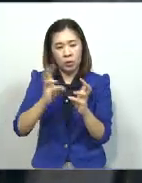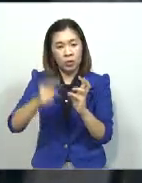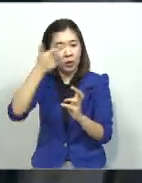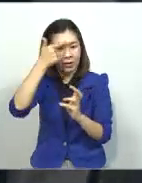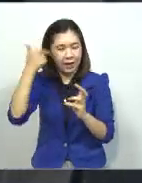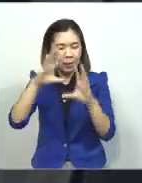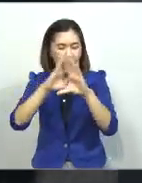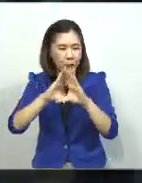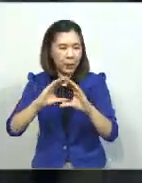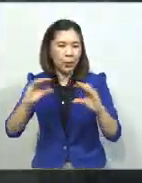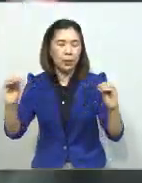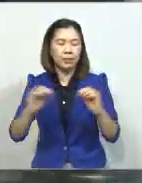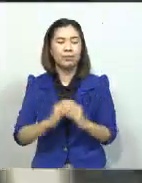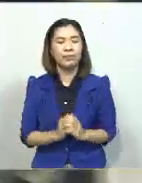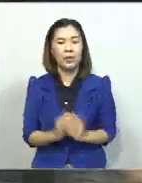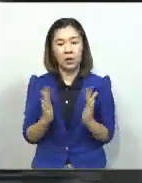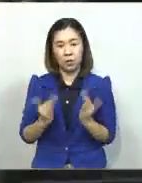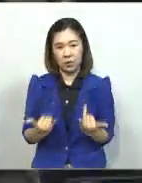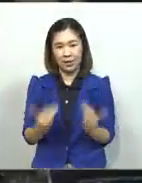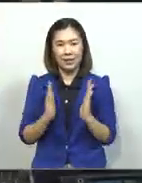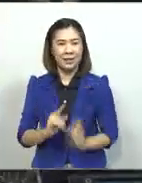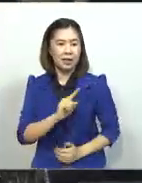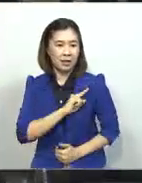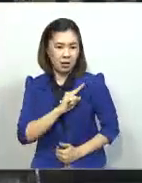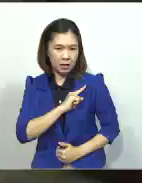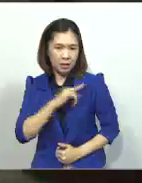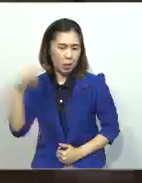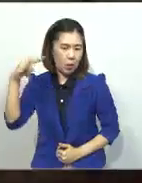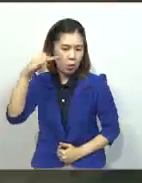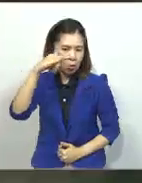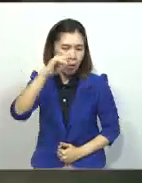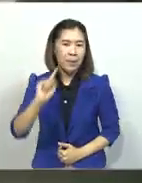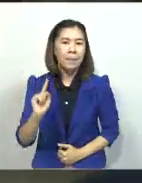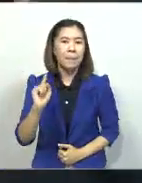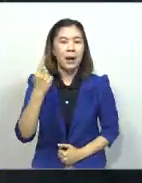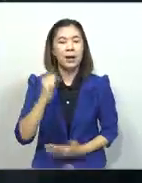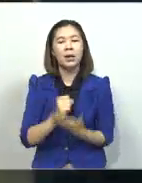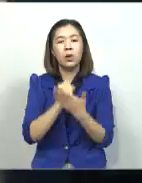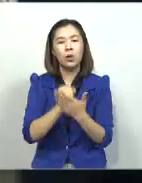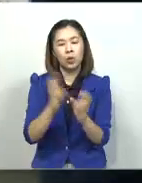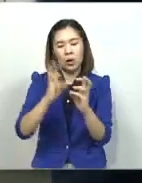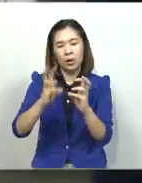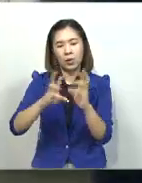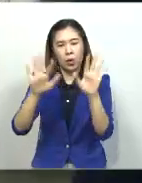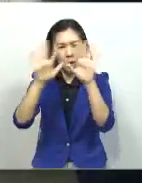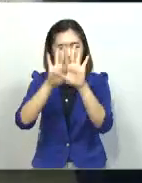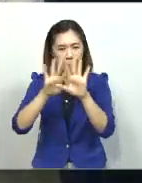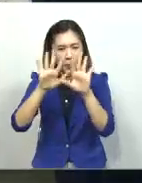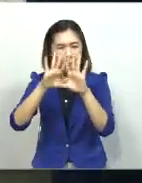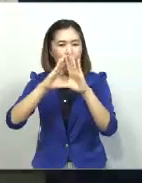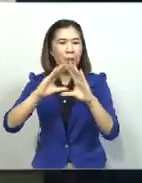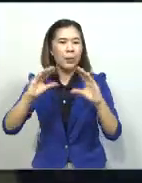ลดลงอย่างเห็นได้ชัดและในวันนี้เจ้าหน้าที่ได้ขึ้นปฏิบัติการอีกเพื่อลดค่าฝุ่นละอองขนาดเล็กให้เบาบางล